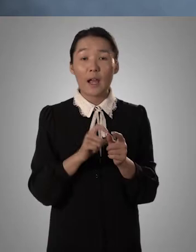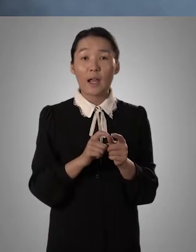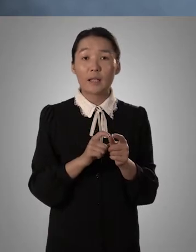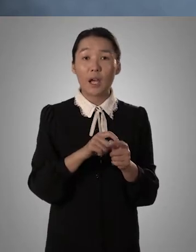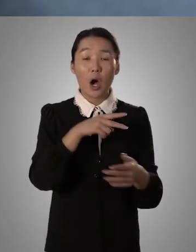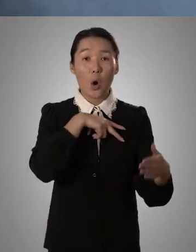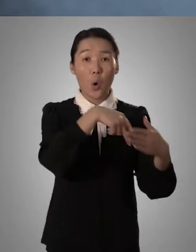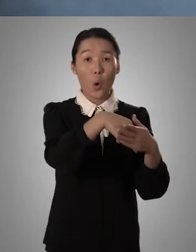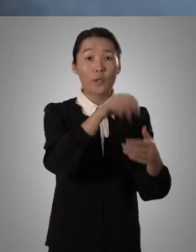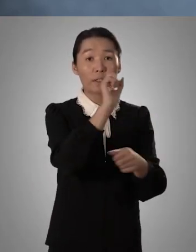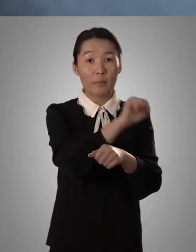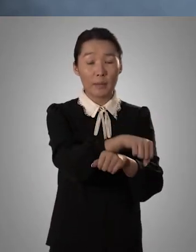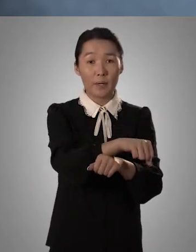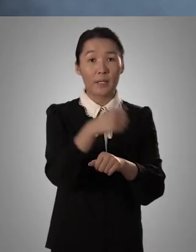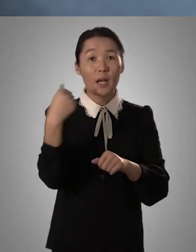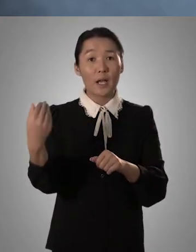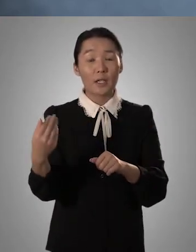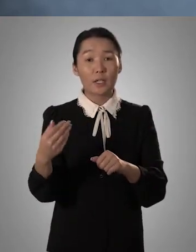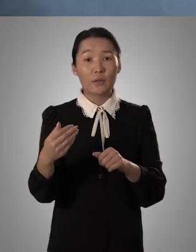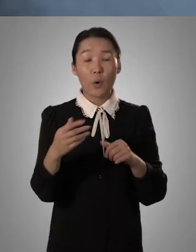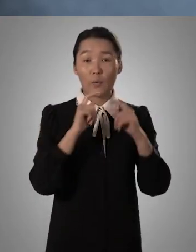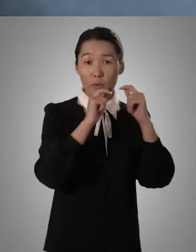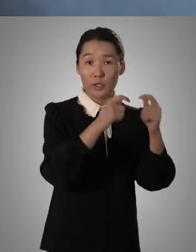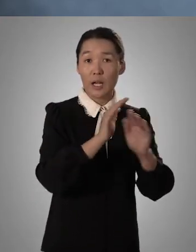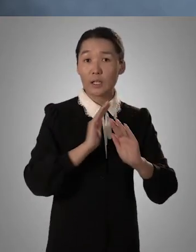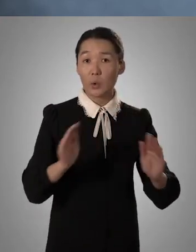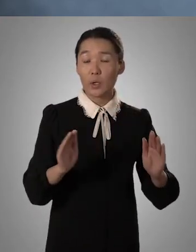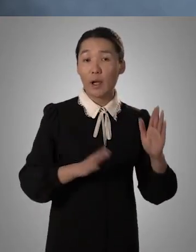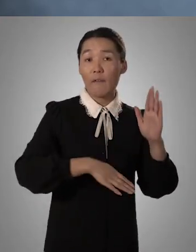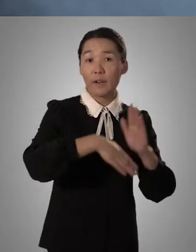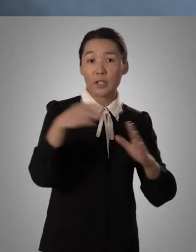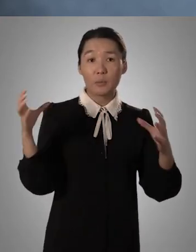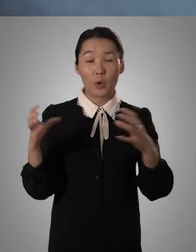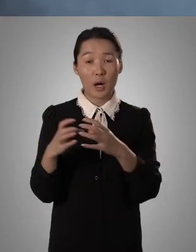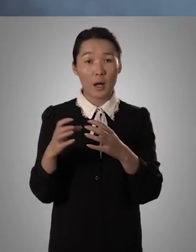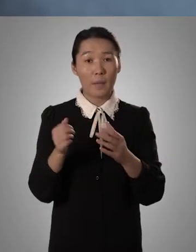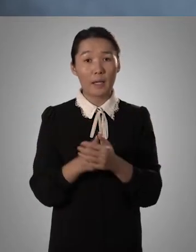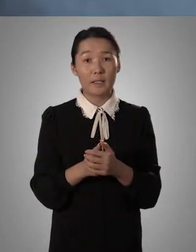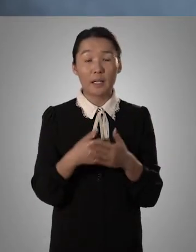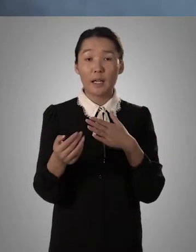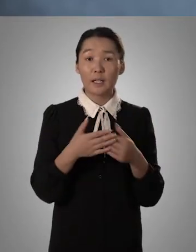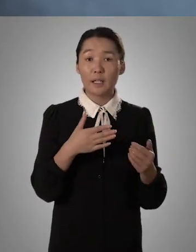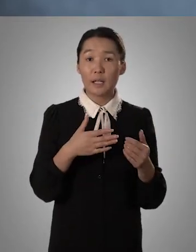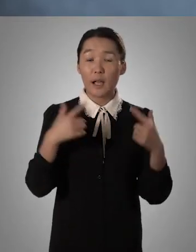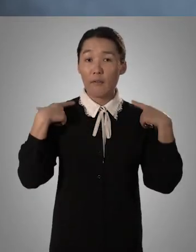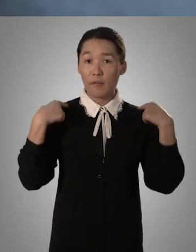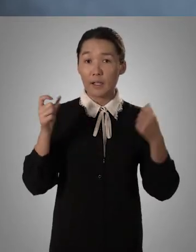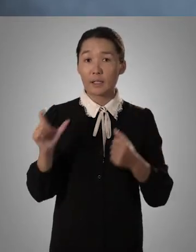только высшему командному составу красной армии или в н начальником